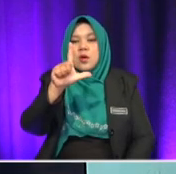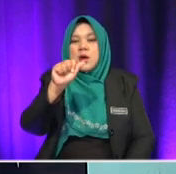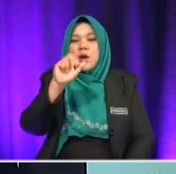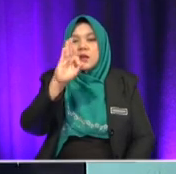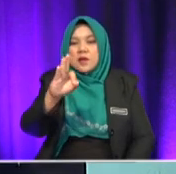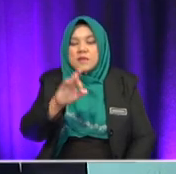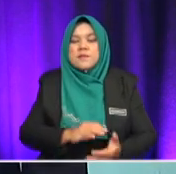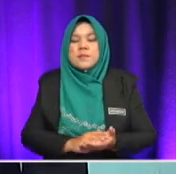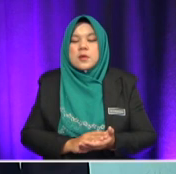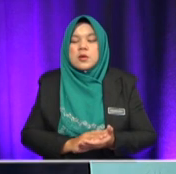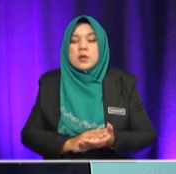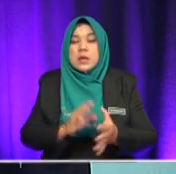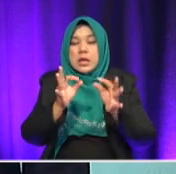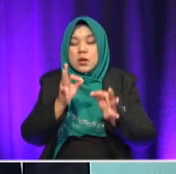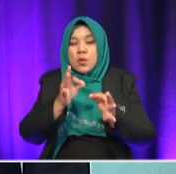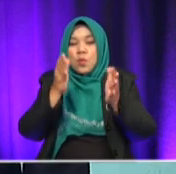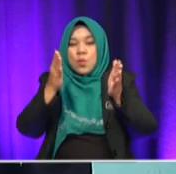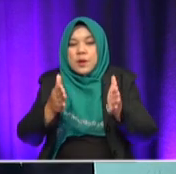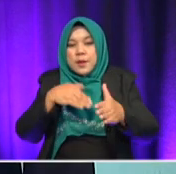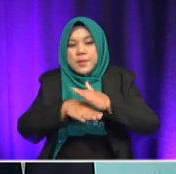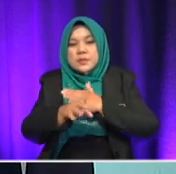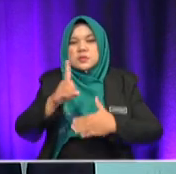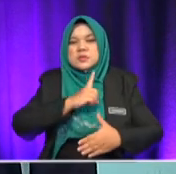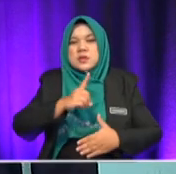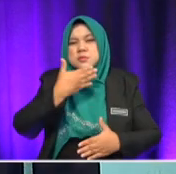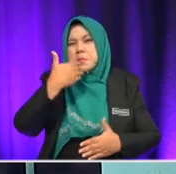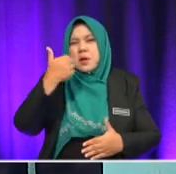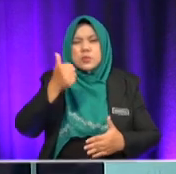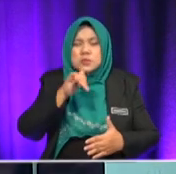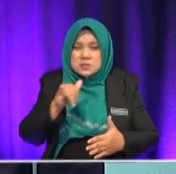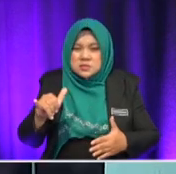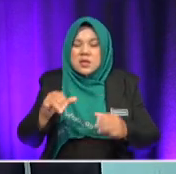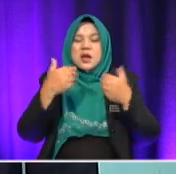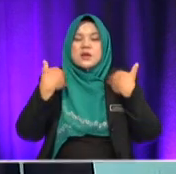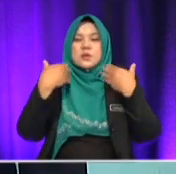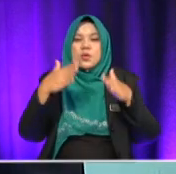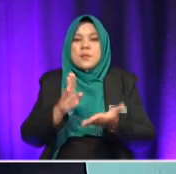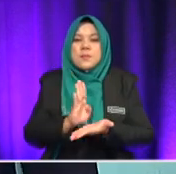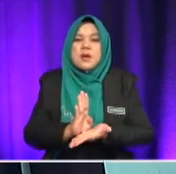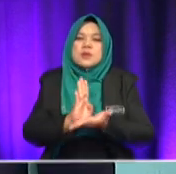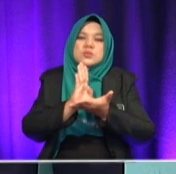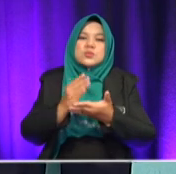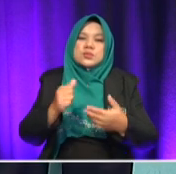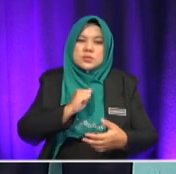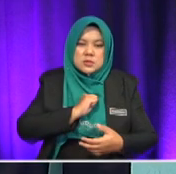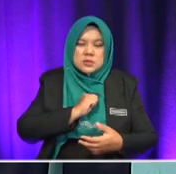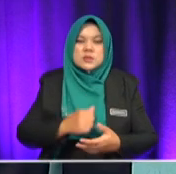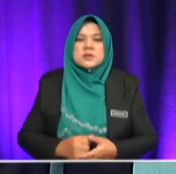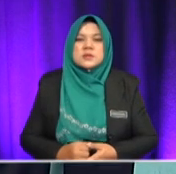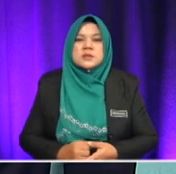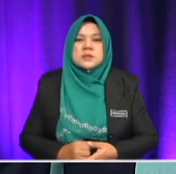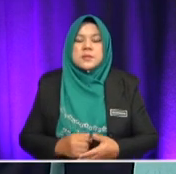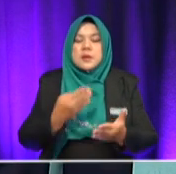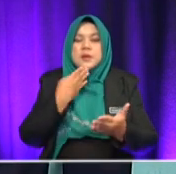bagusnya ya bila aku masuk Islam ada orang membangun membantu aku jadi itulah kebaikan kepada